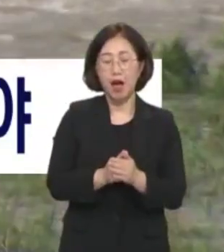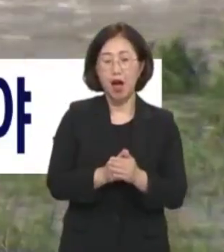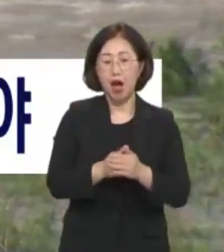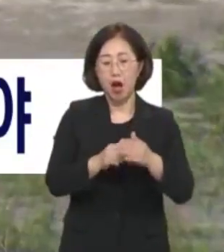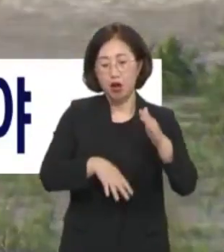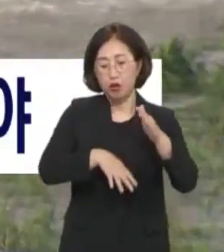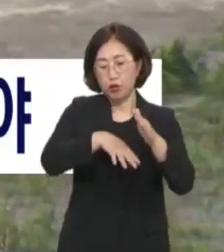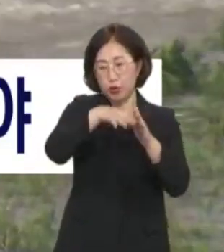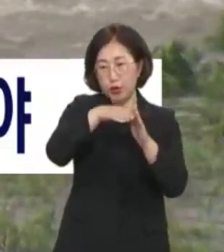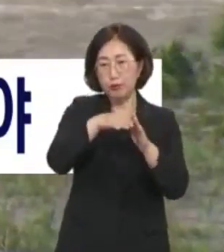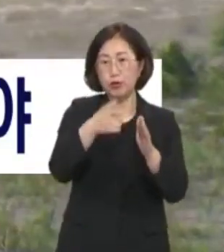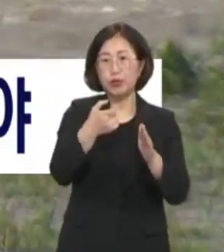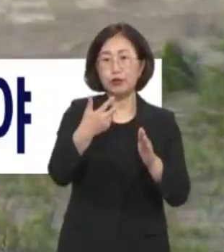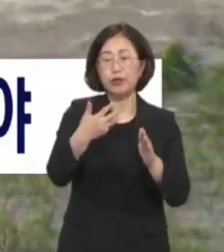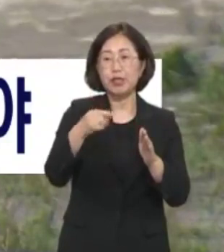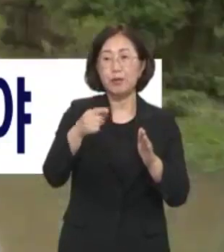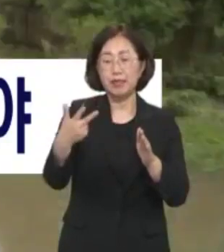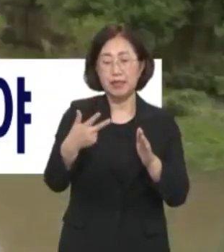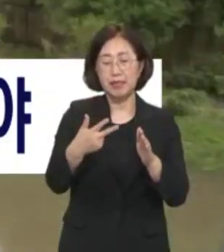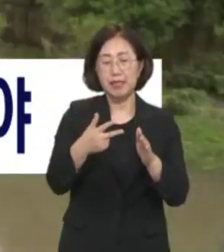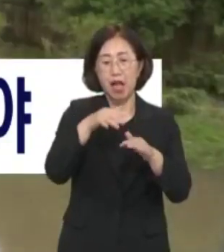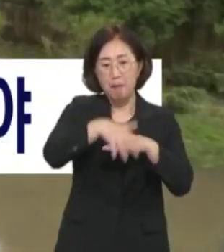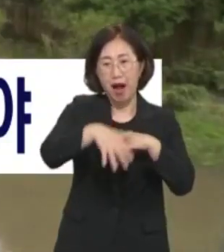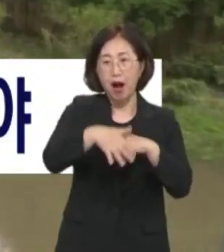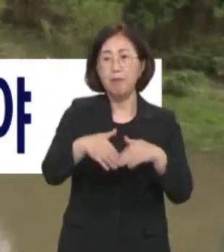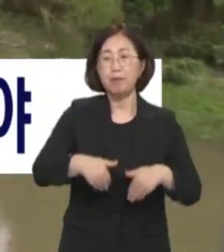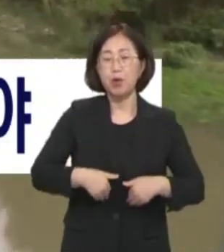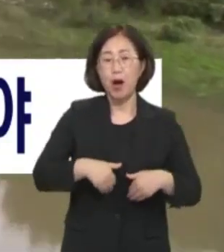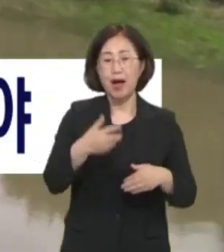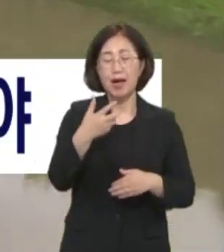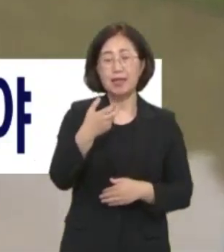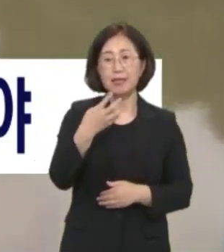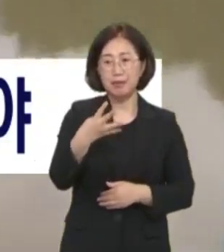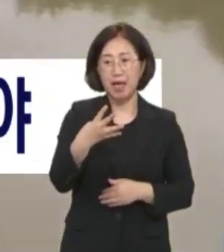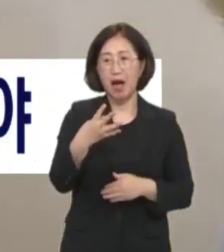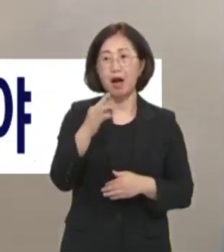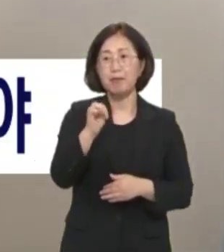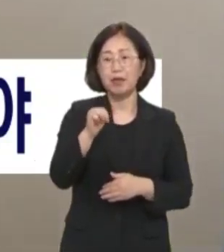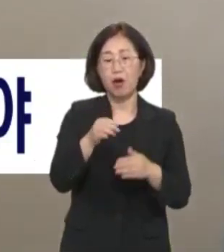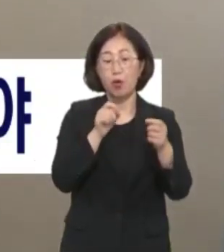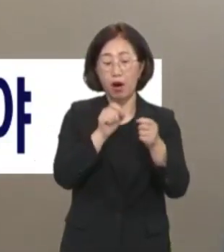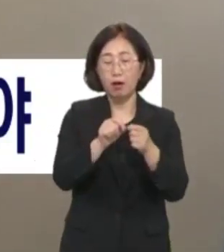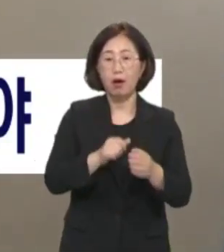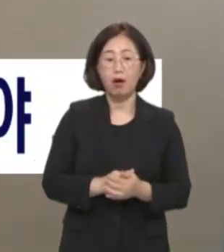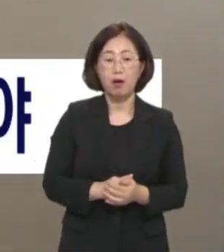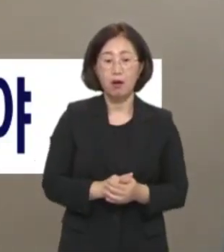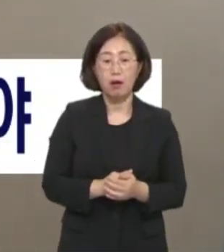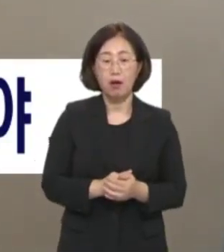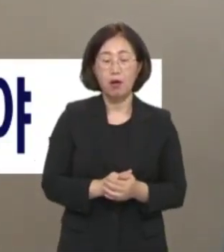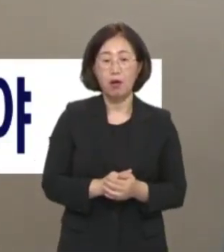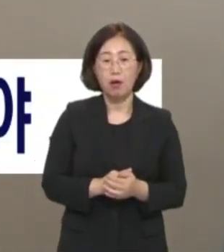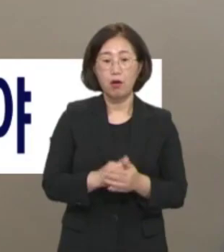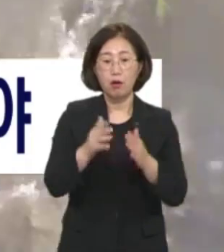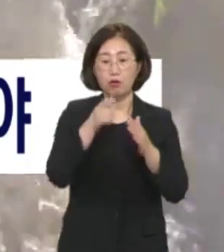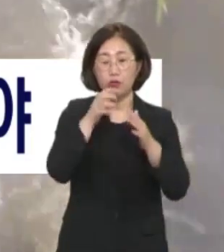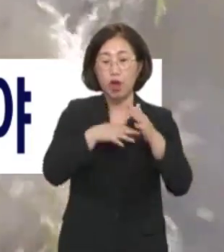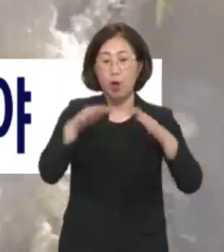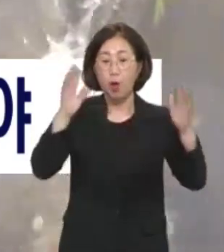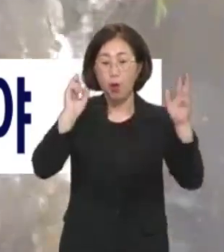수위는 69.7m로 상시 만수위 74m에 근접해 있습니다. 수자원 공사는 댐